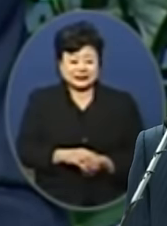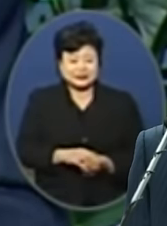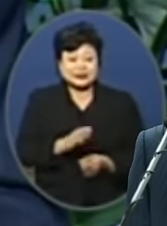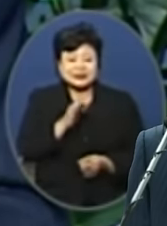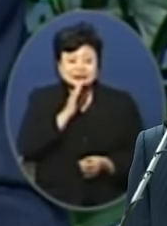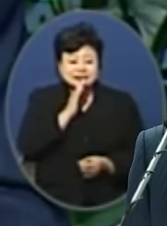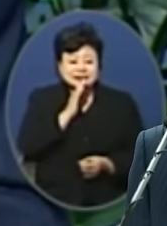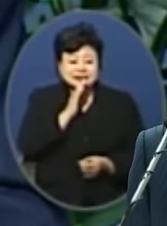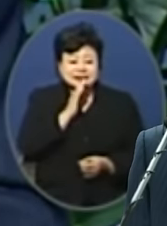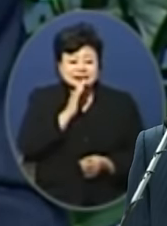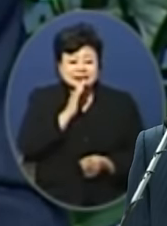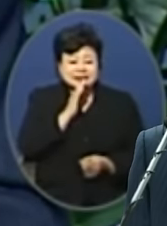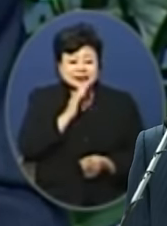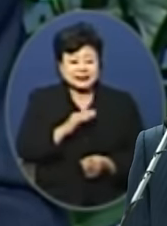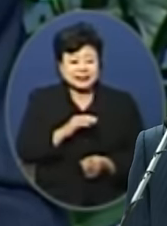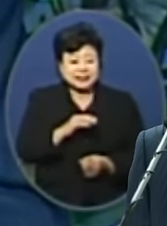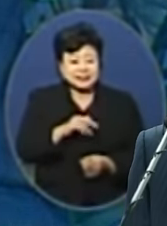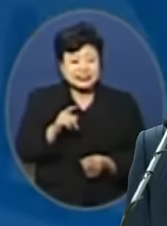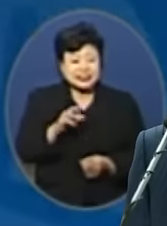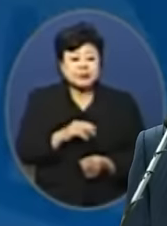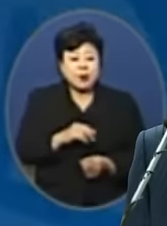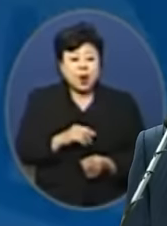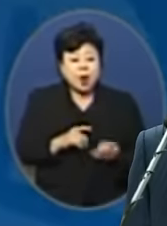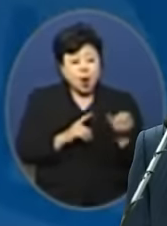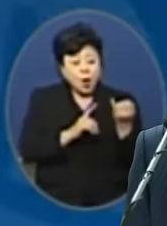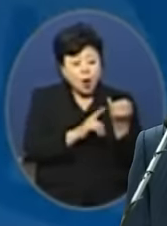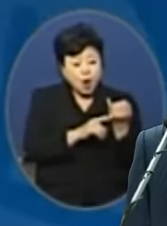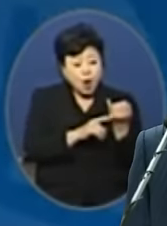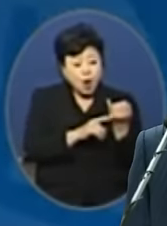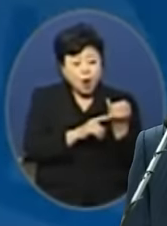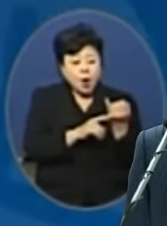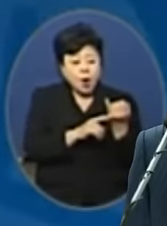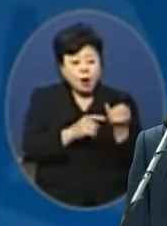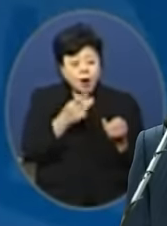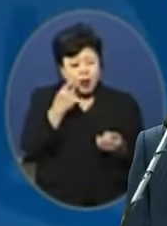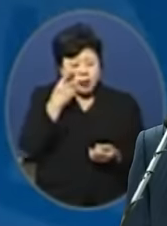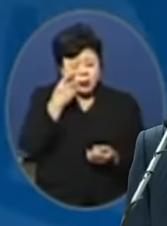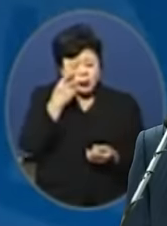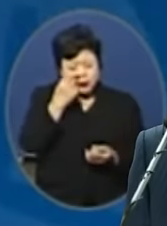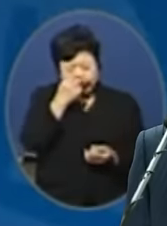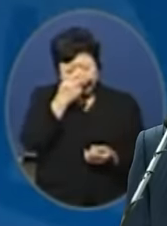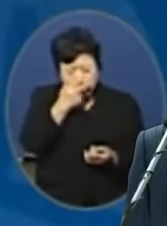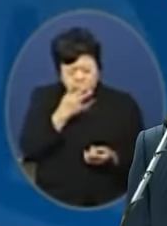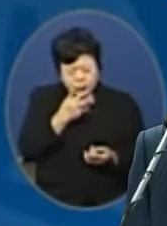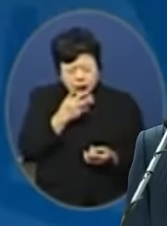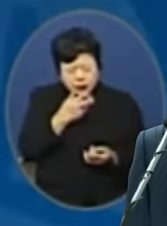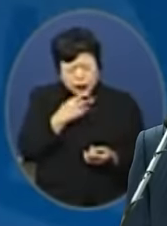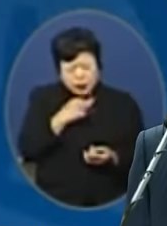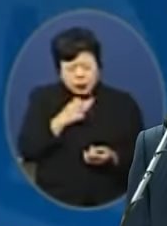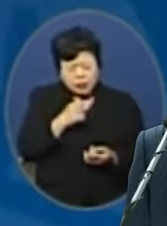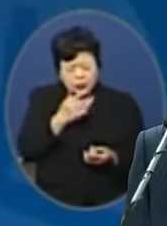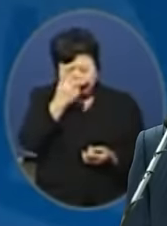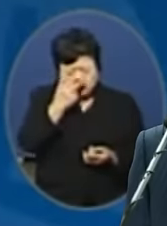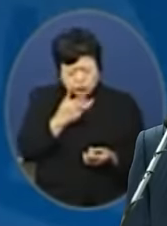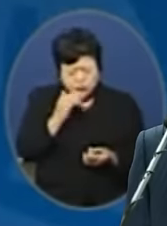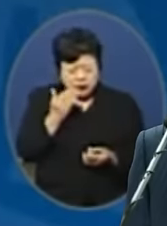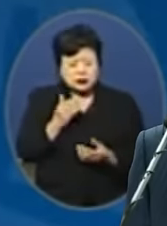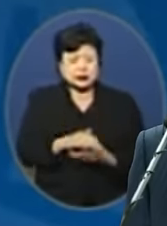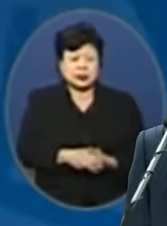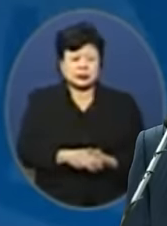세프토크라는 책을 쓴 제니퍼 로스차일드는 망막염으로 15살 이후로 앞을 볼 수 없는 시각장애인으로